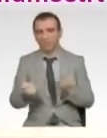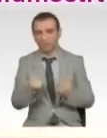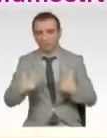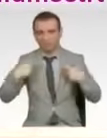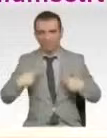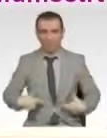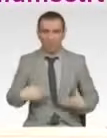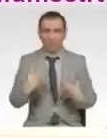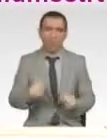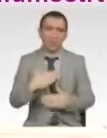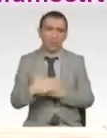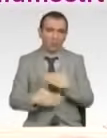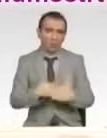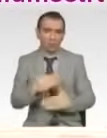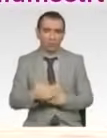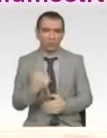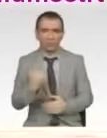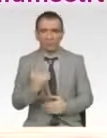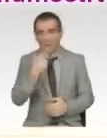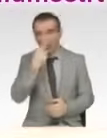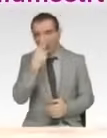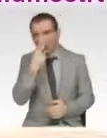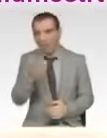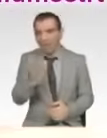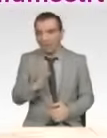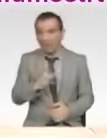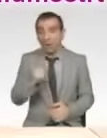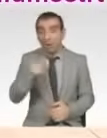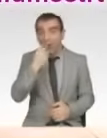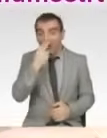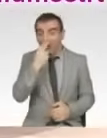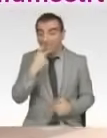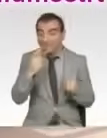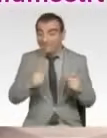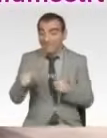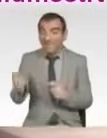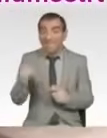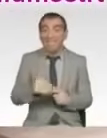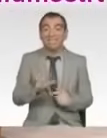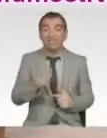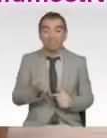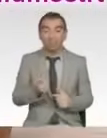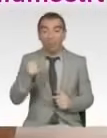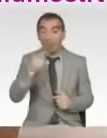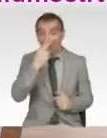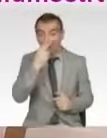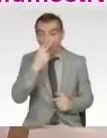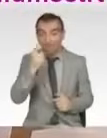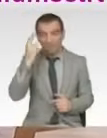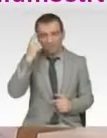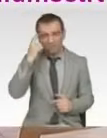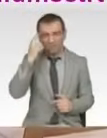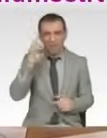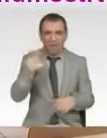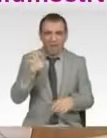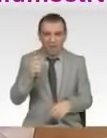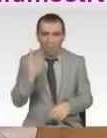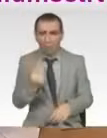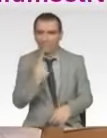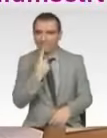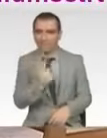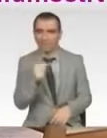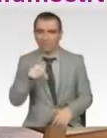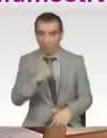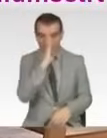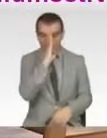beden olarak yorulacağım, bir takım alışkanlıklarım var, o alışkanlıklarımı yerine getiremeyeceğim, işte o alışkanlıklar başıma vurdu deyip